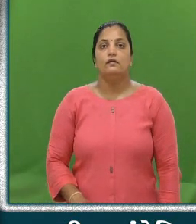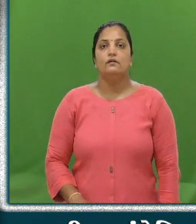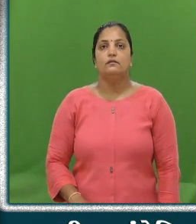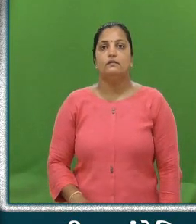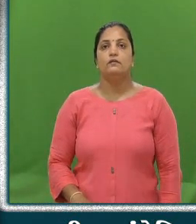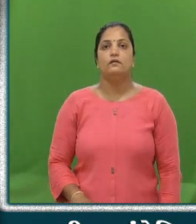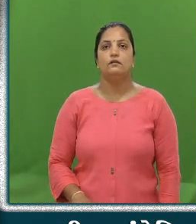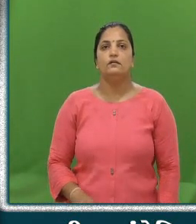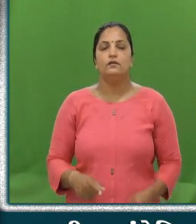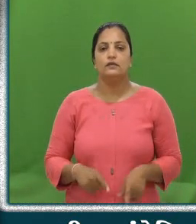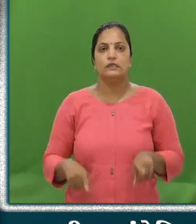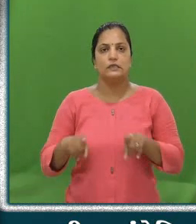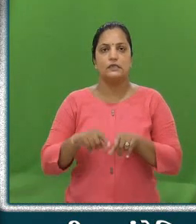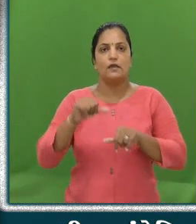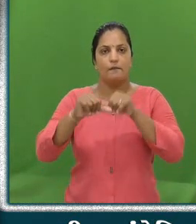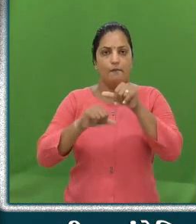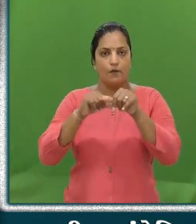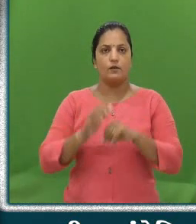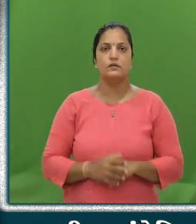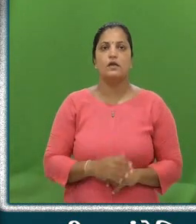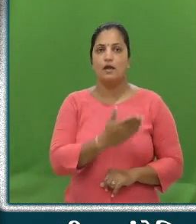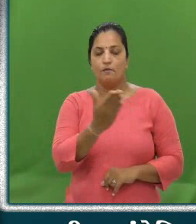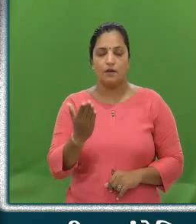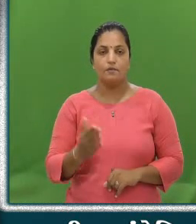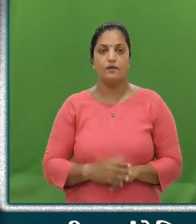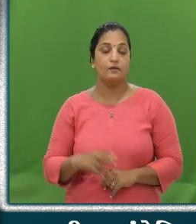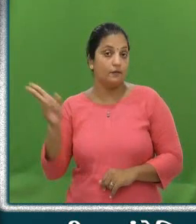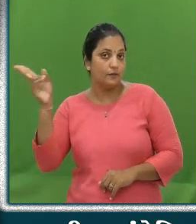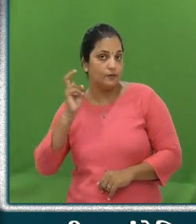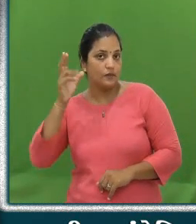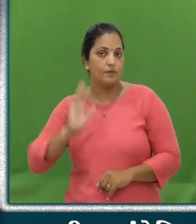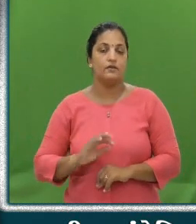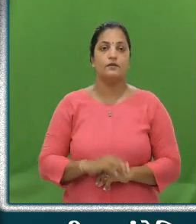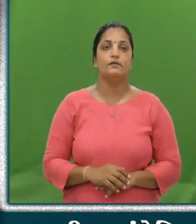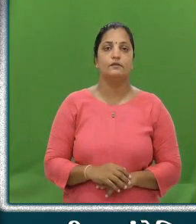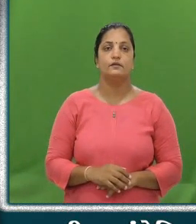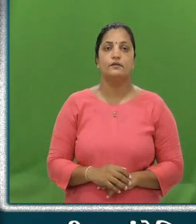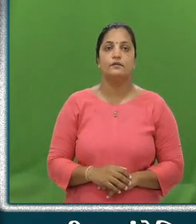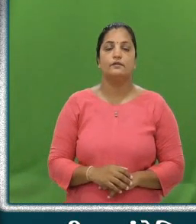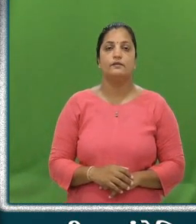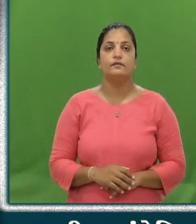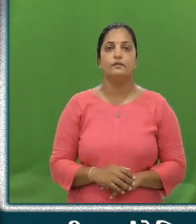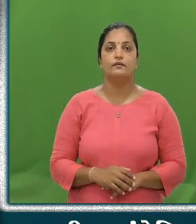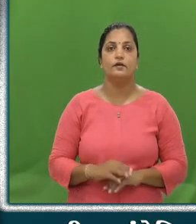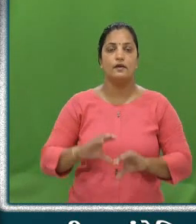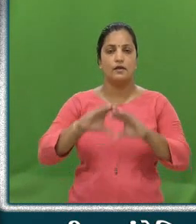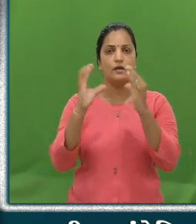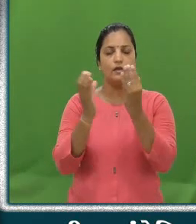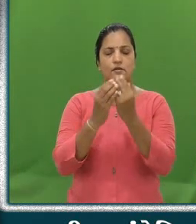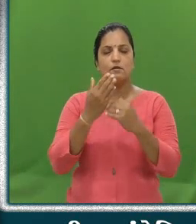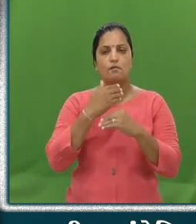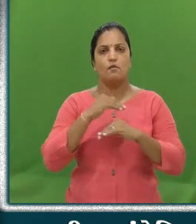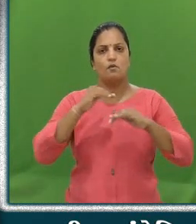કે જુદી આ એક પ્રોસેસ થયેલી છે. બધા આપણે ઘણી વખત સાંભળતા પણ હોઈએ છીએ કે જ્યારે ક્લાસની અંદર ઘણા